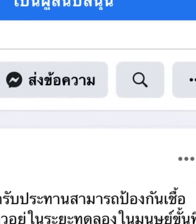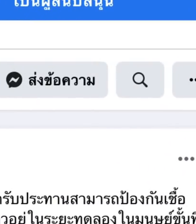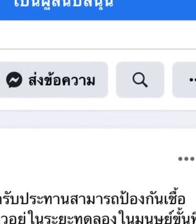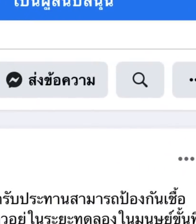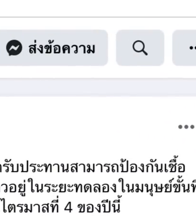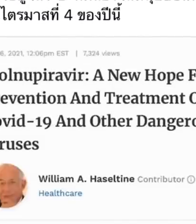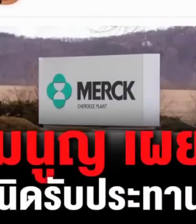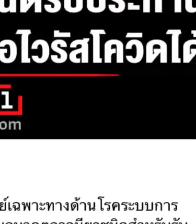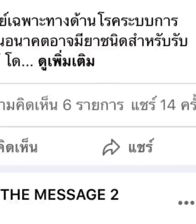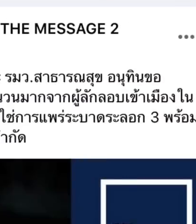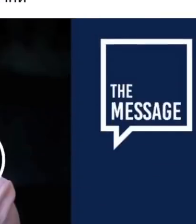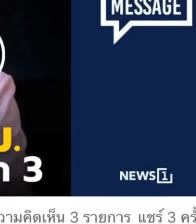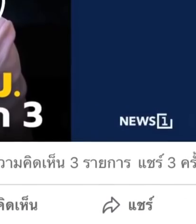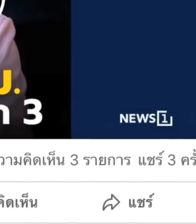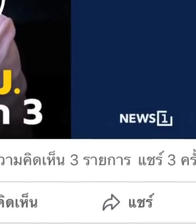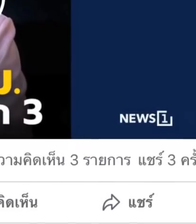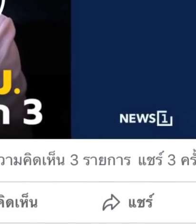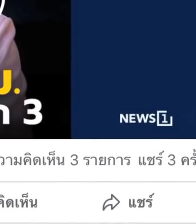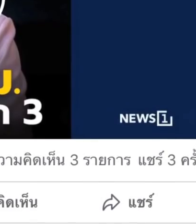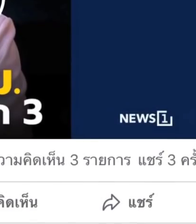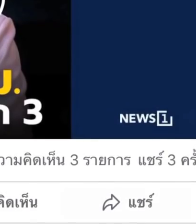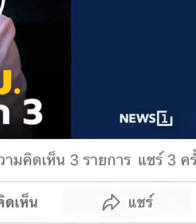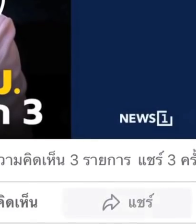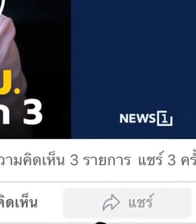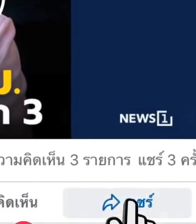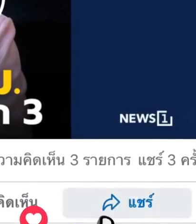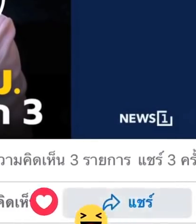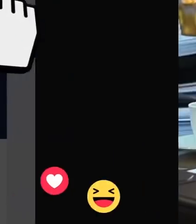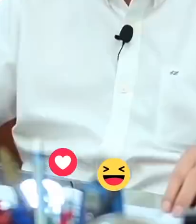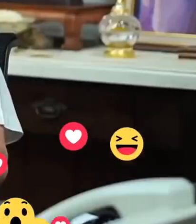กดไลค์กดแชร์เพจ News One